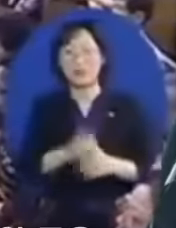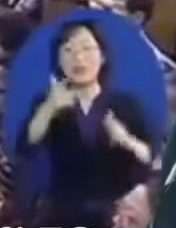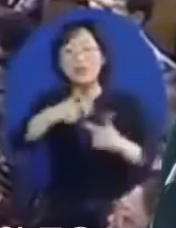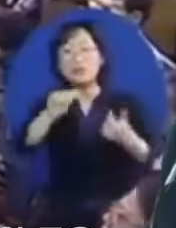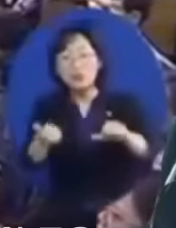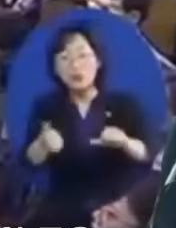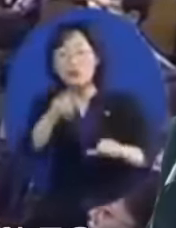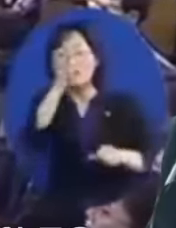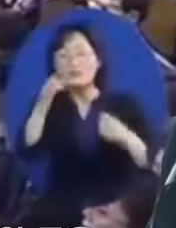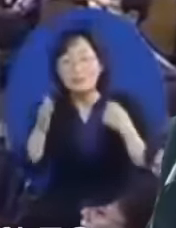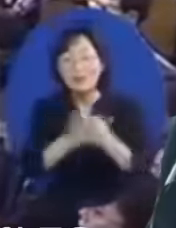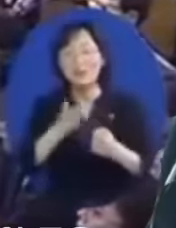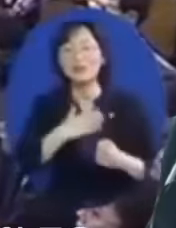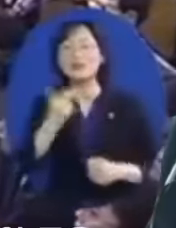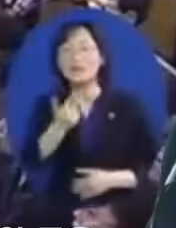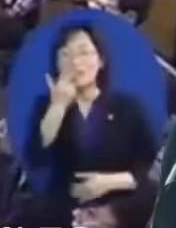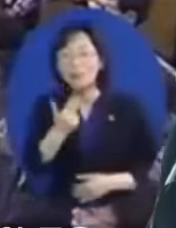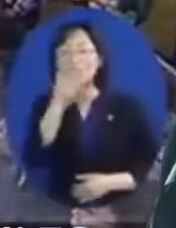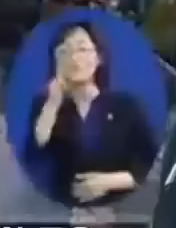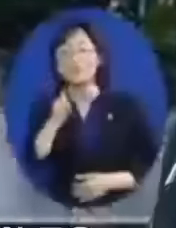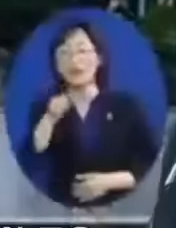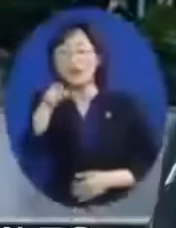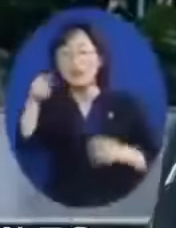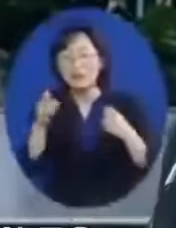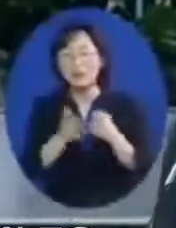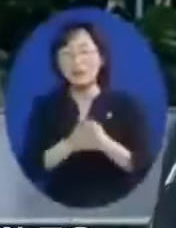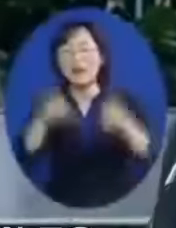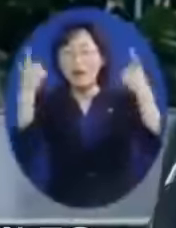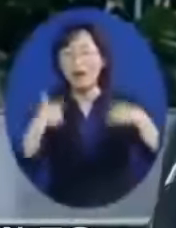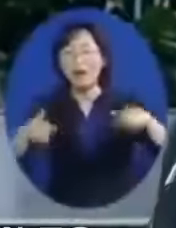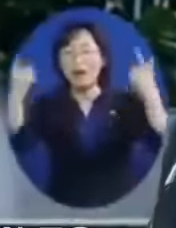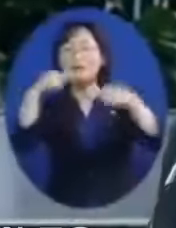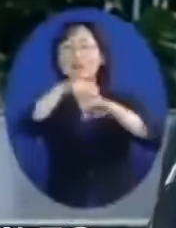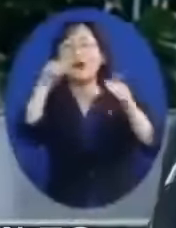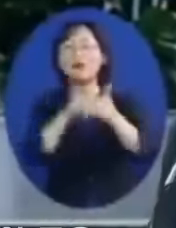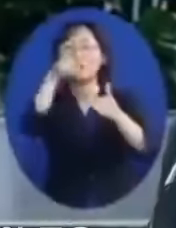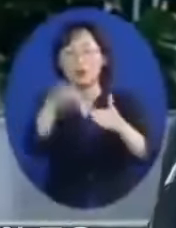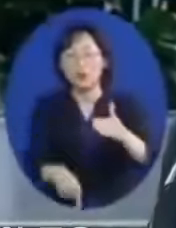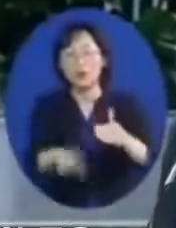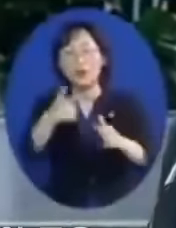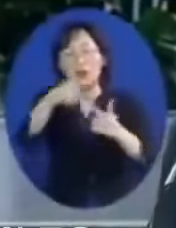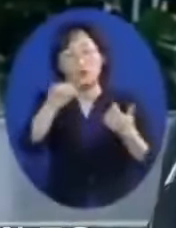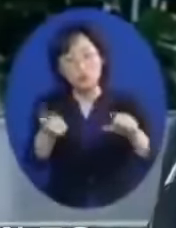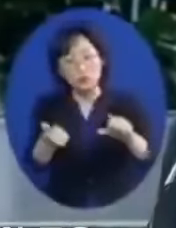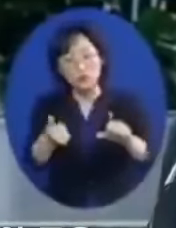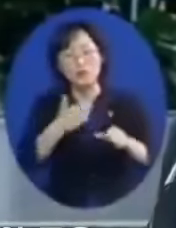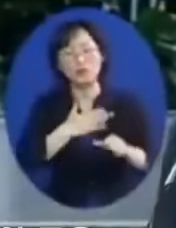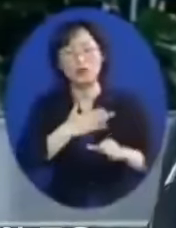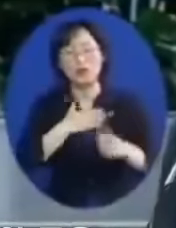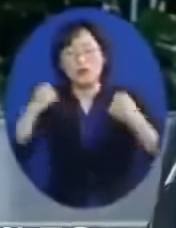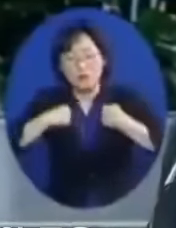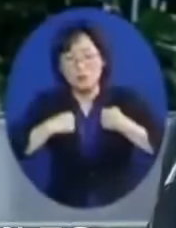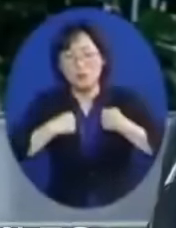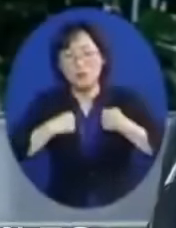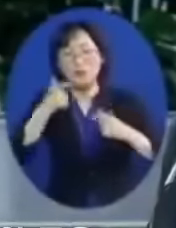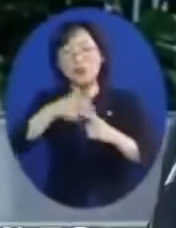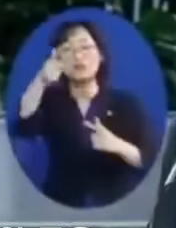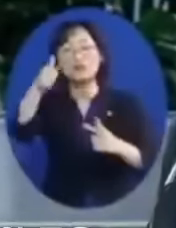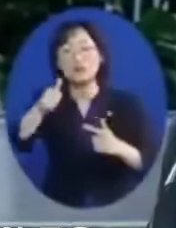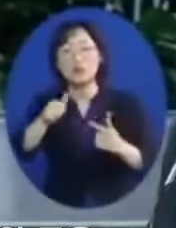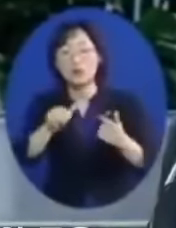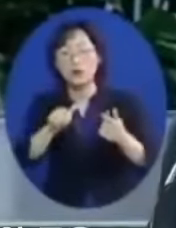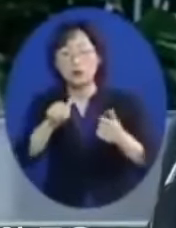예수 죽음에 있으므로 내 생명이 있습니다. 그렇기 때문에 항상 마음속에 예수 죽음을 내가 긁어치고 예수